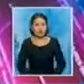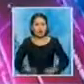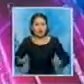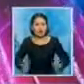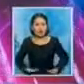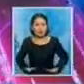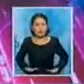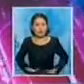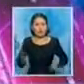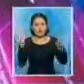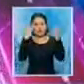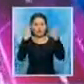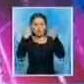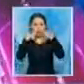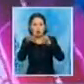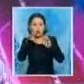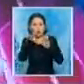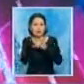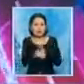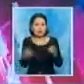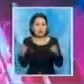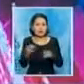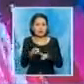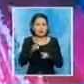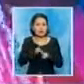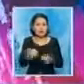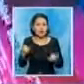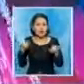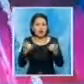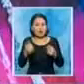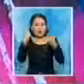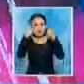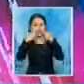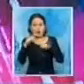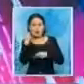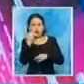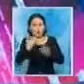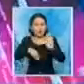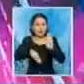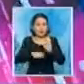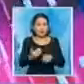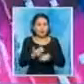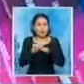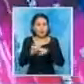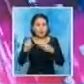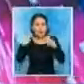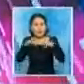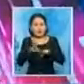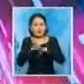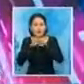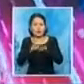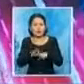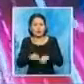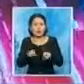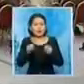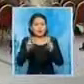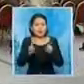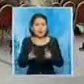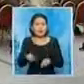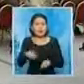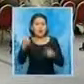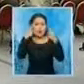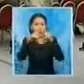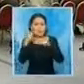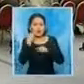Тұрмысқа инновацияны дендеп енгізу, коммуналдық шаруашылықты жүргізуде жаңа бастамаларға жол беру. Астанада өтіп жатқан аталған сала